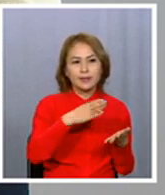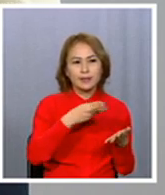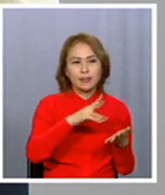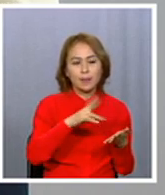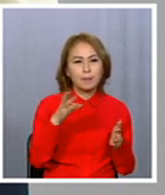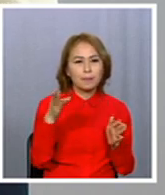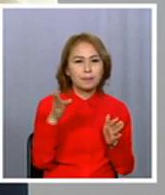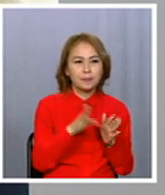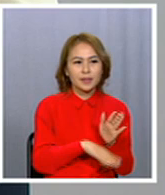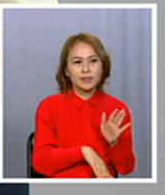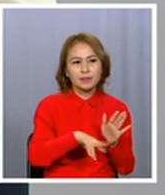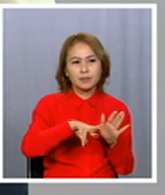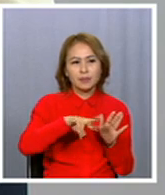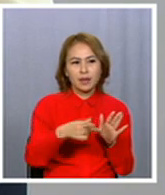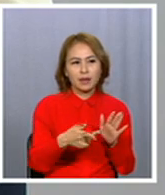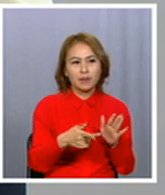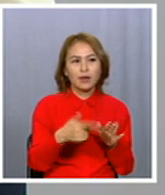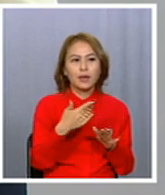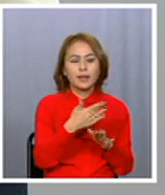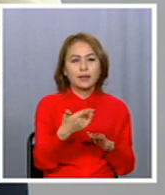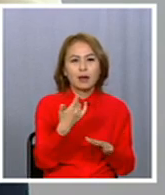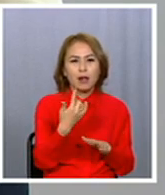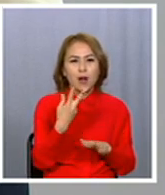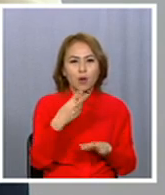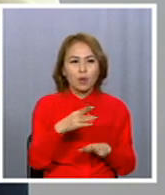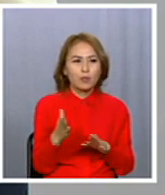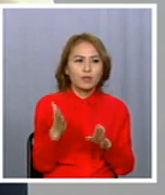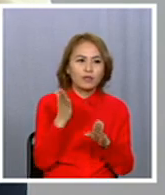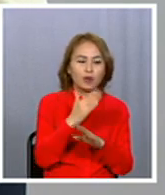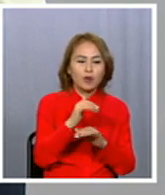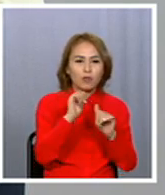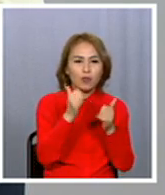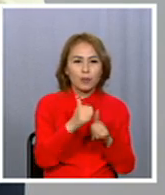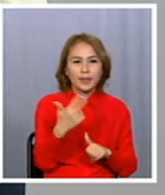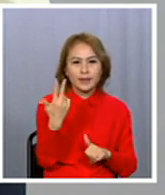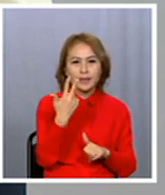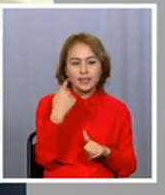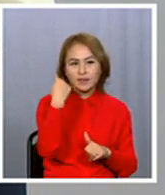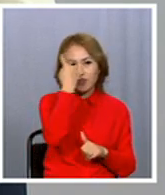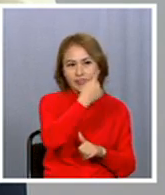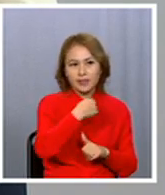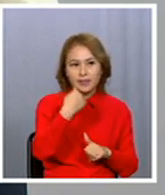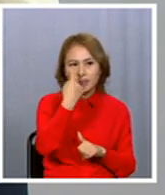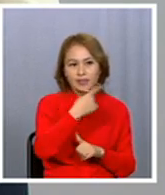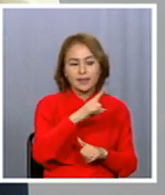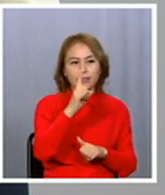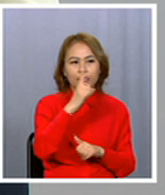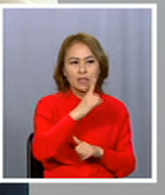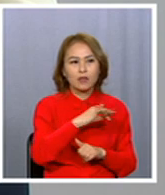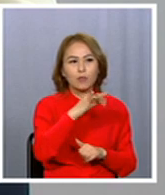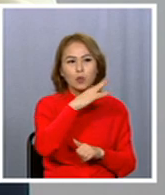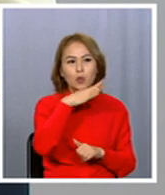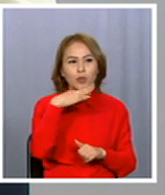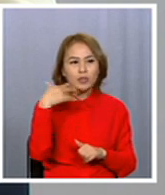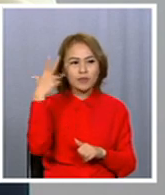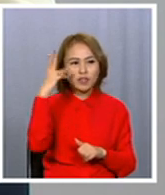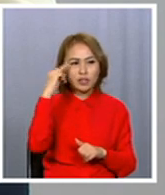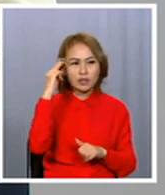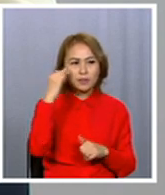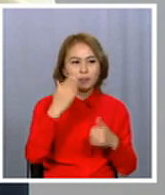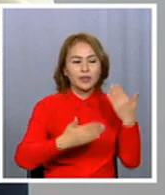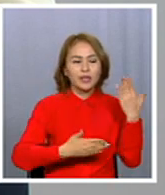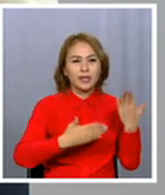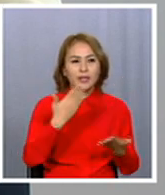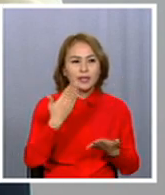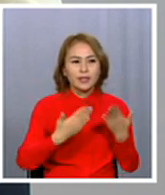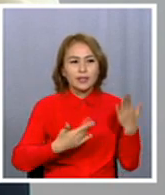мягкого знака. Эти глаголы стоят в форме третьего лица единственного и множественного числа. А